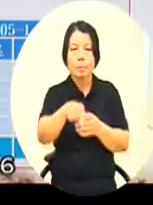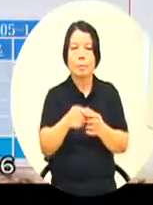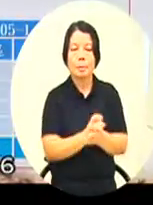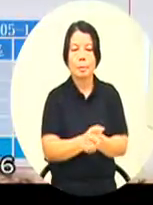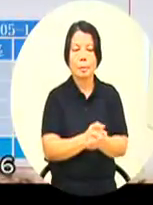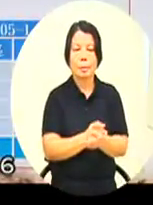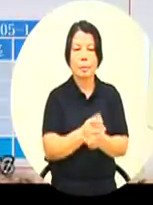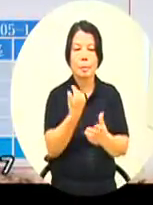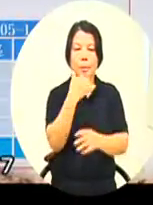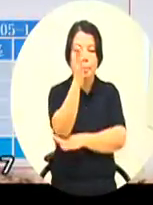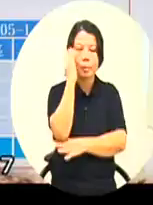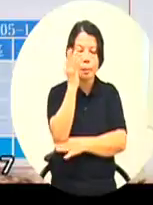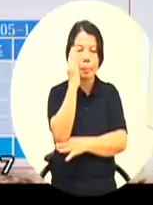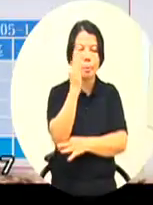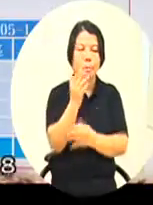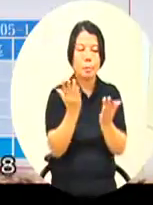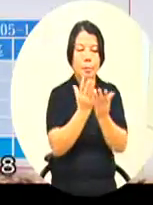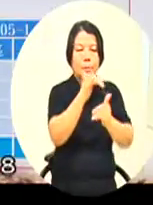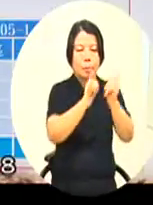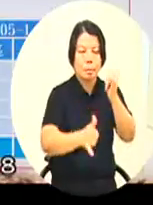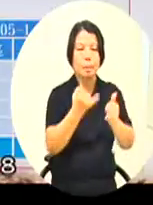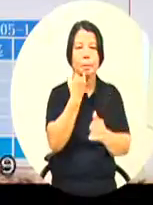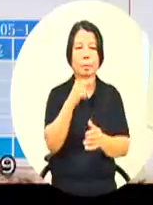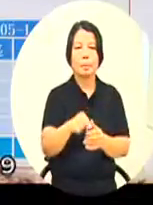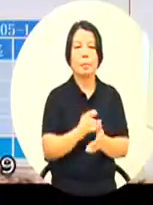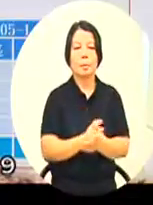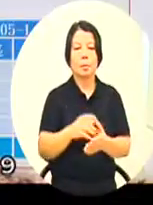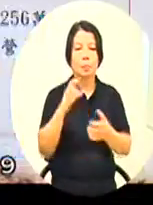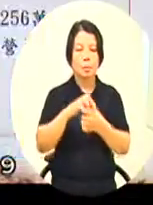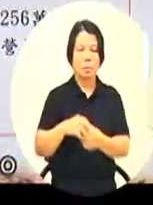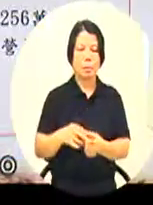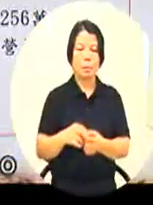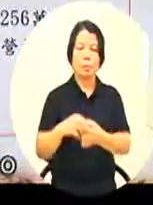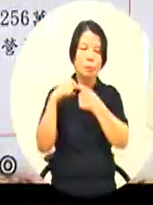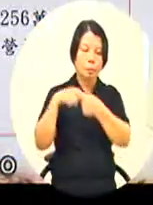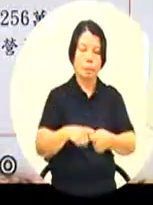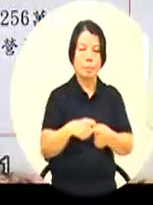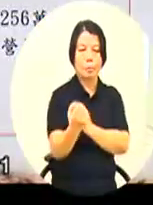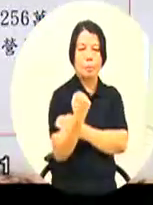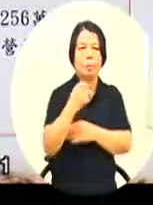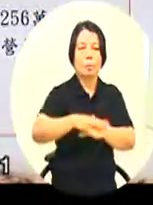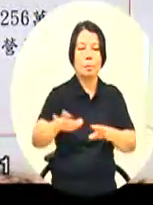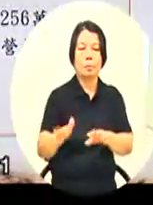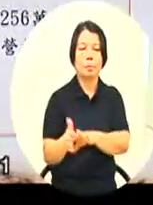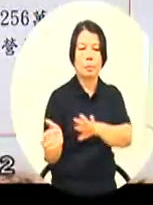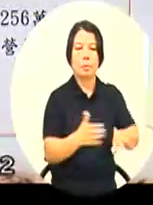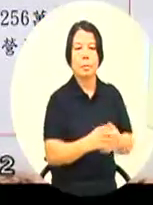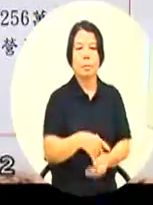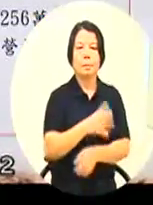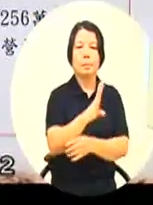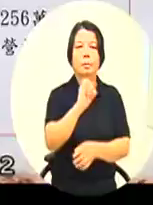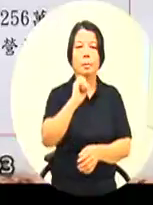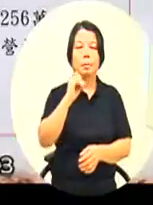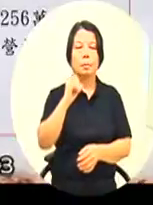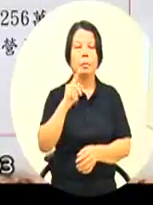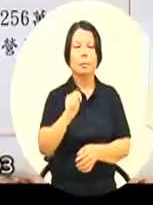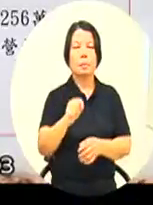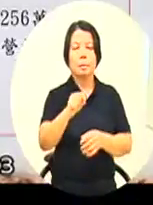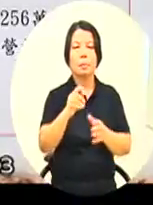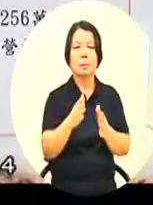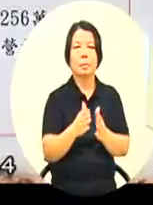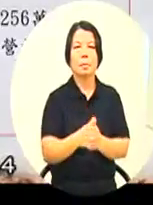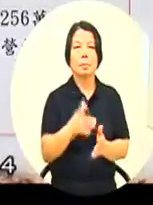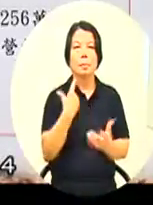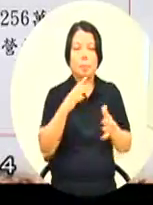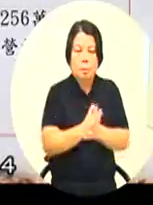这个空大的学历，我觉得这是我们会继续在努力的。然后接下来我们的 BOT 案目前每年固定有